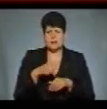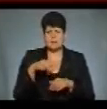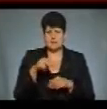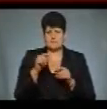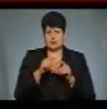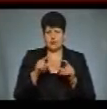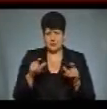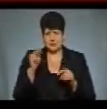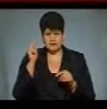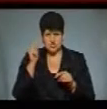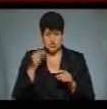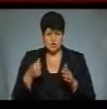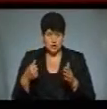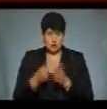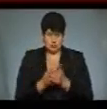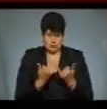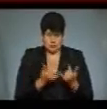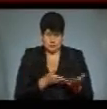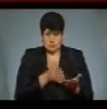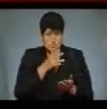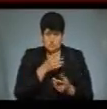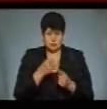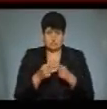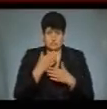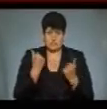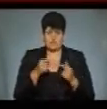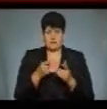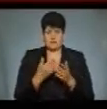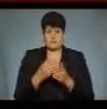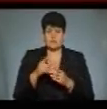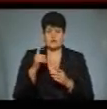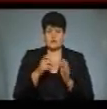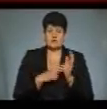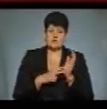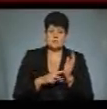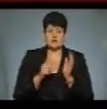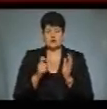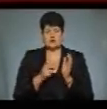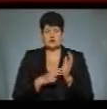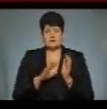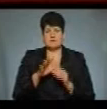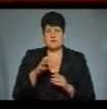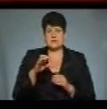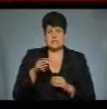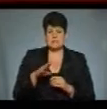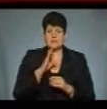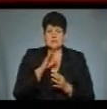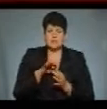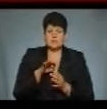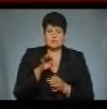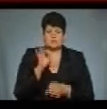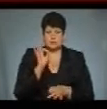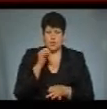школи, де навчається, і до цього часу не повернулася. Її зріст – 175-180 сантиметрів. Дівчинка худорлявої